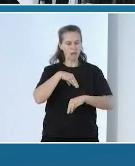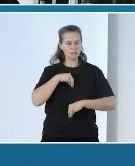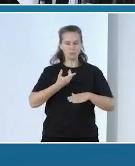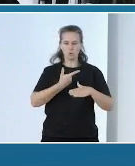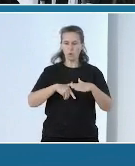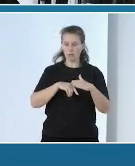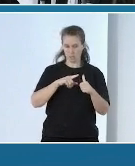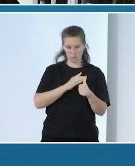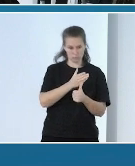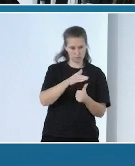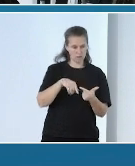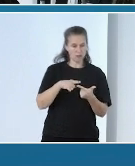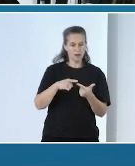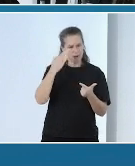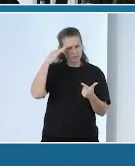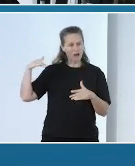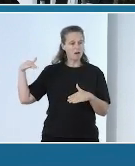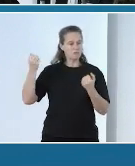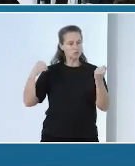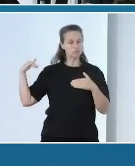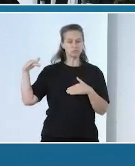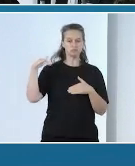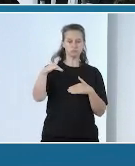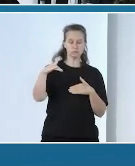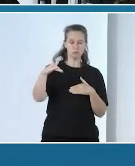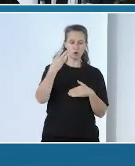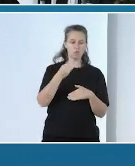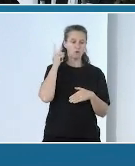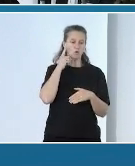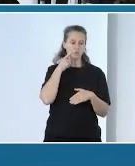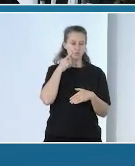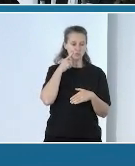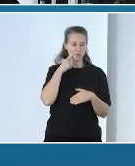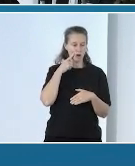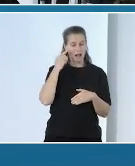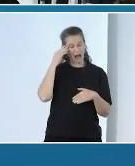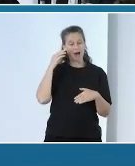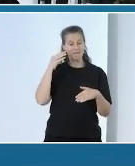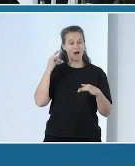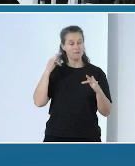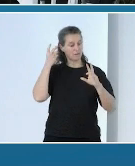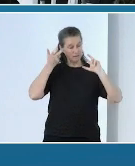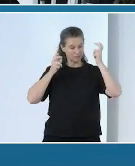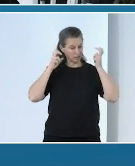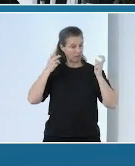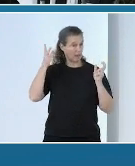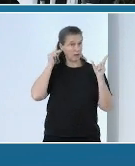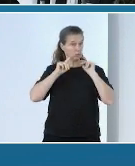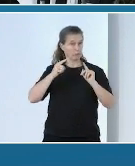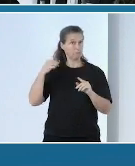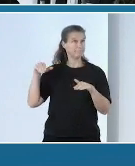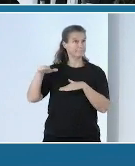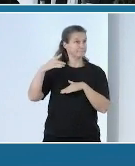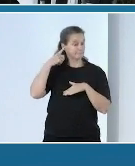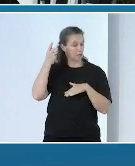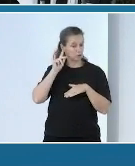vu. L'approche, par exemple, d'une voiture dans la rue, l'enfant sourd vestibulaire, non seulement il ne va pas entendre la voiture, un